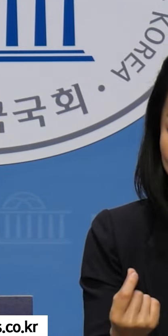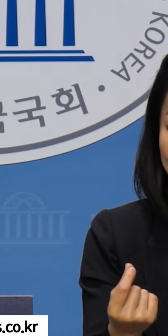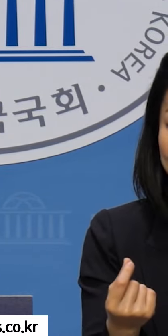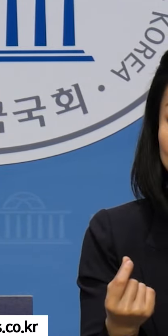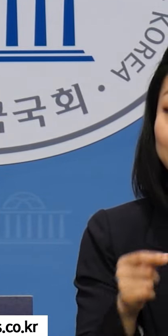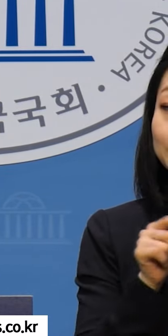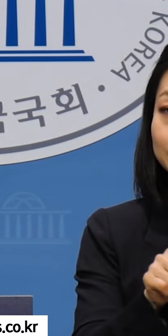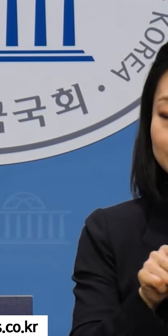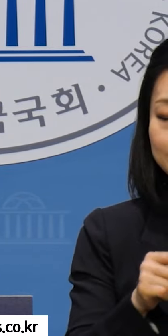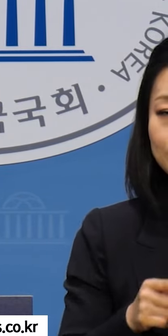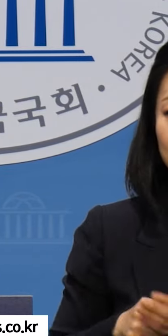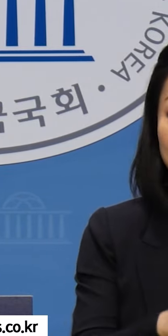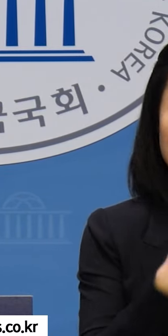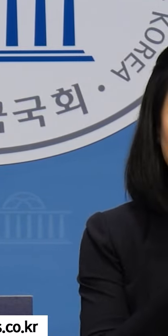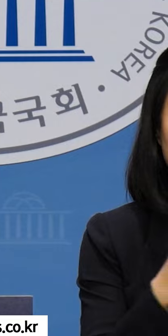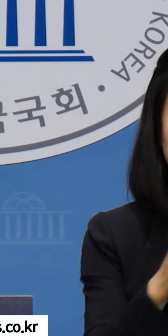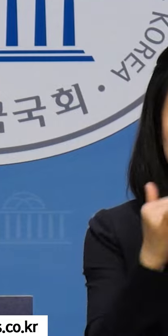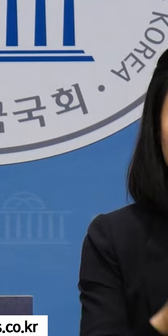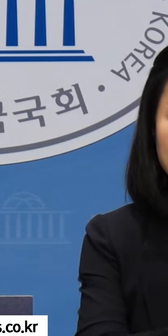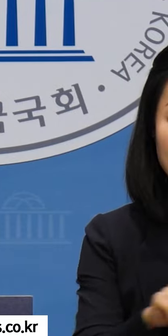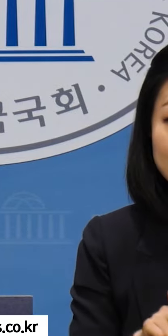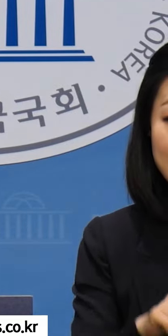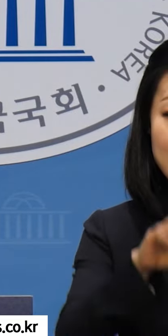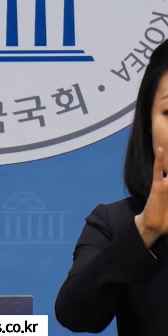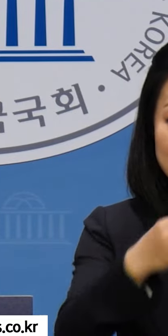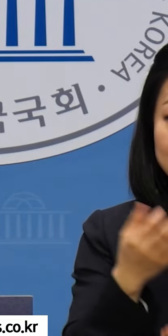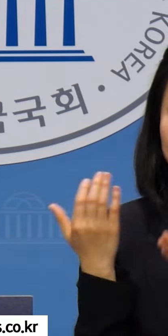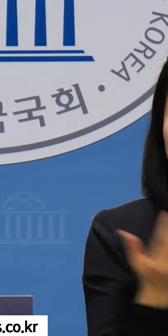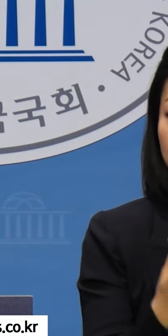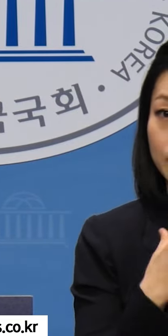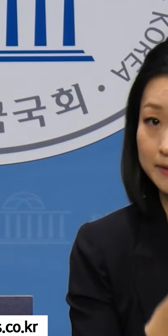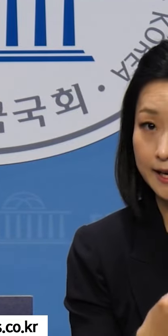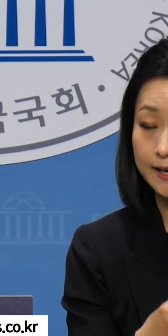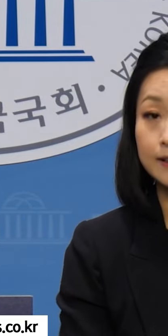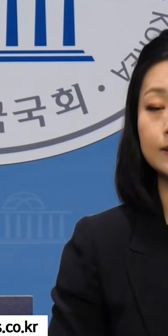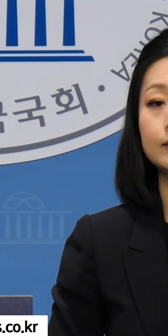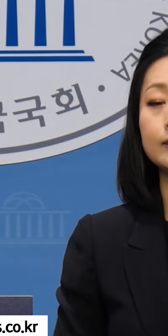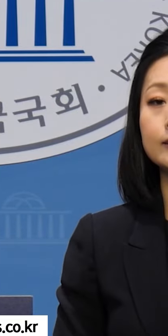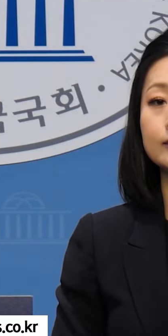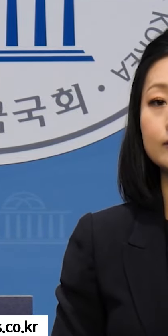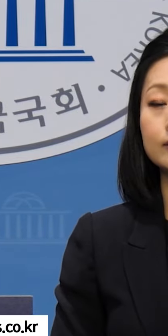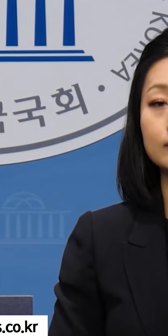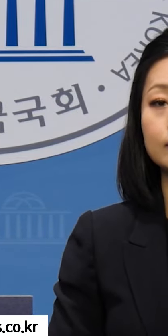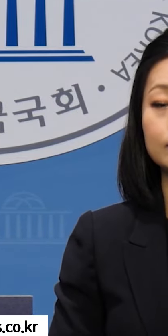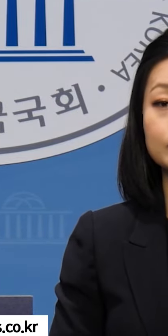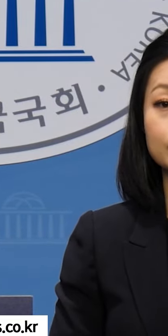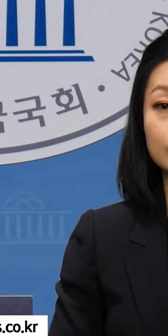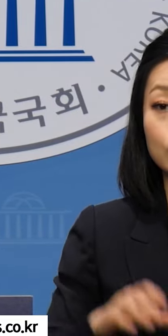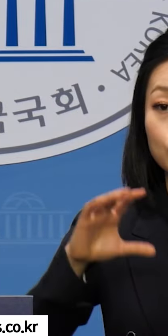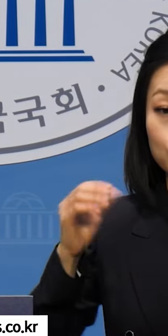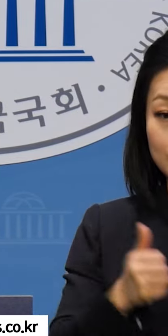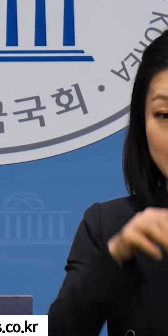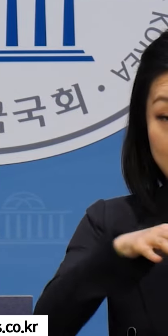노동 동일 임금과 사회연대 임금제를 실현하겠습니다 조 혁신당 국회에 들어가게